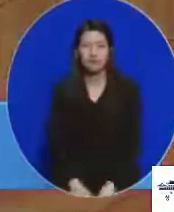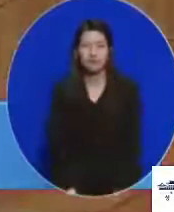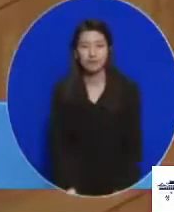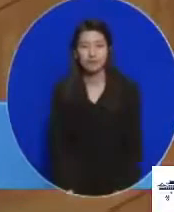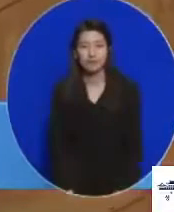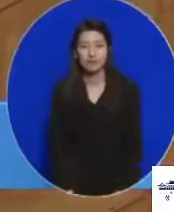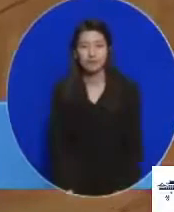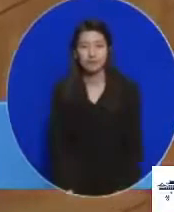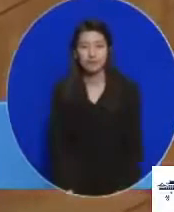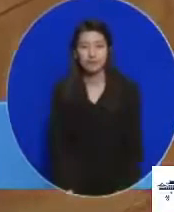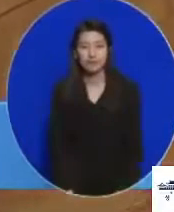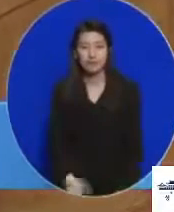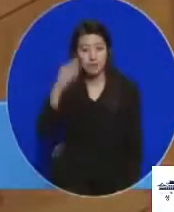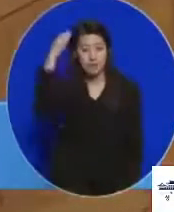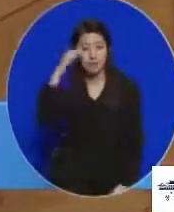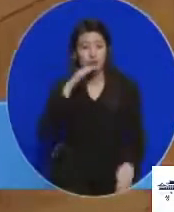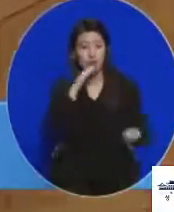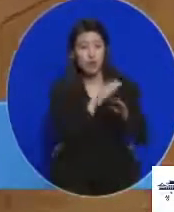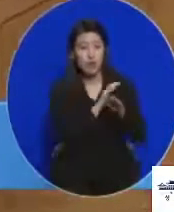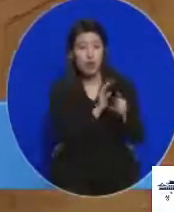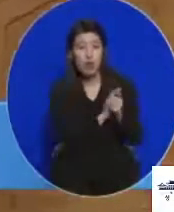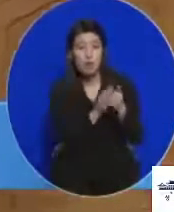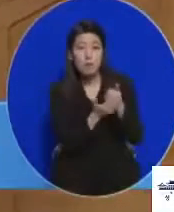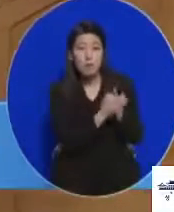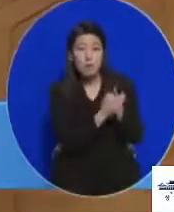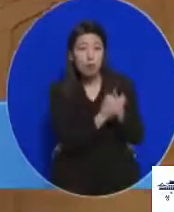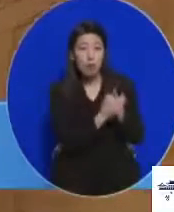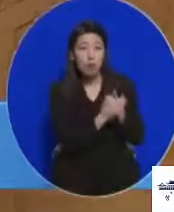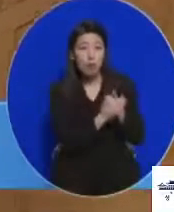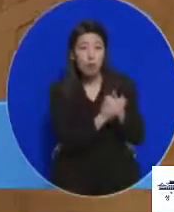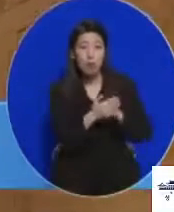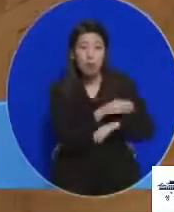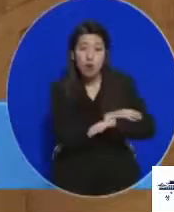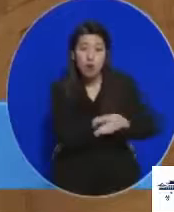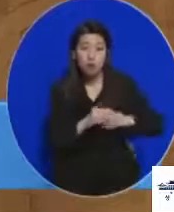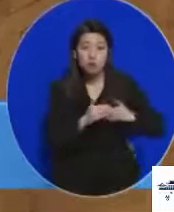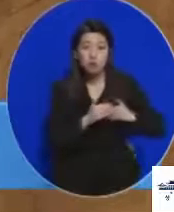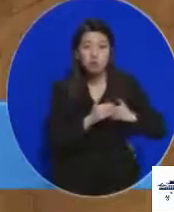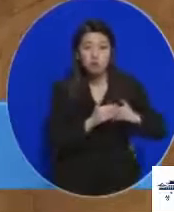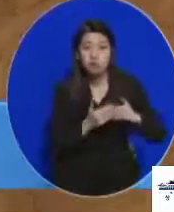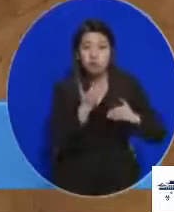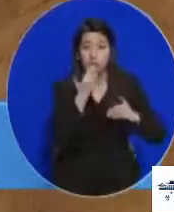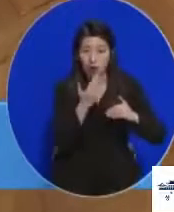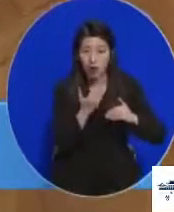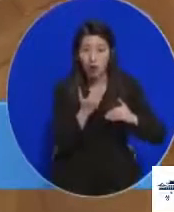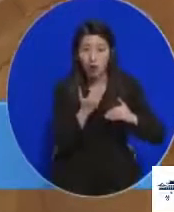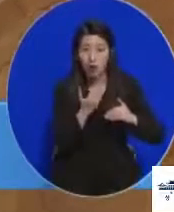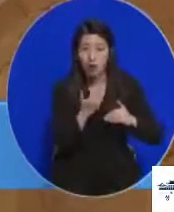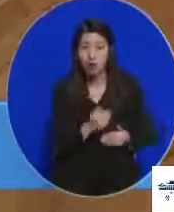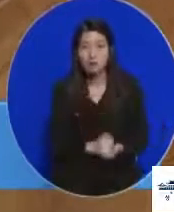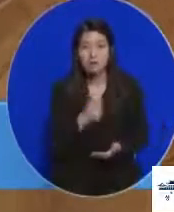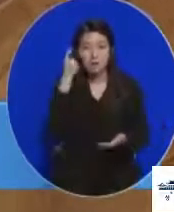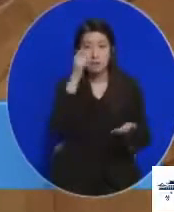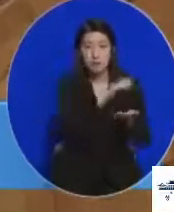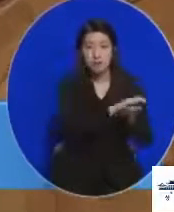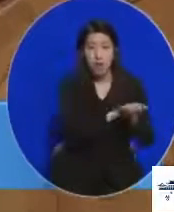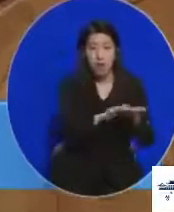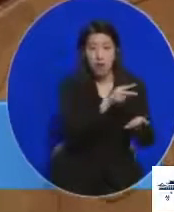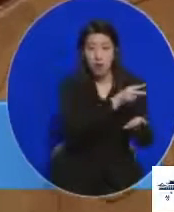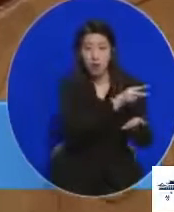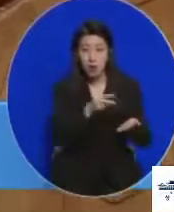남북 협력 만으로도 이룰 수 있는 일들이 많습니다 평화가 꽃 상생